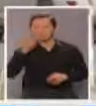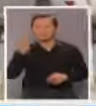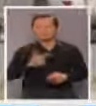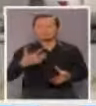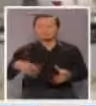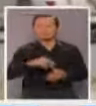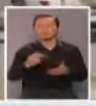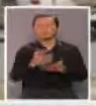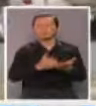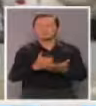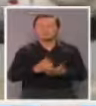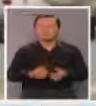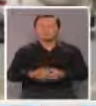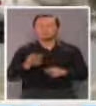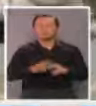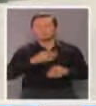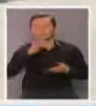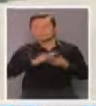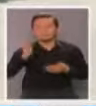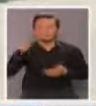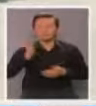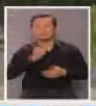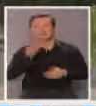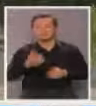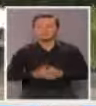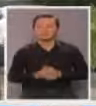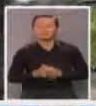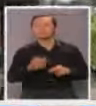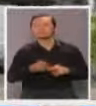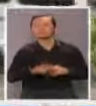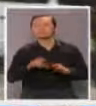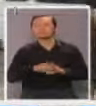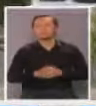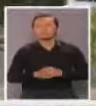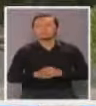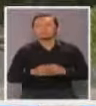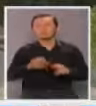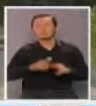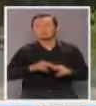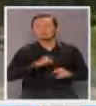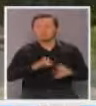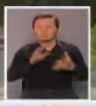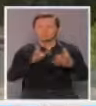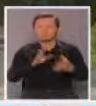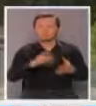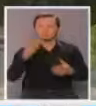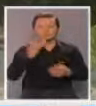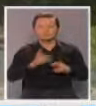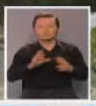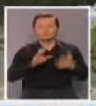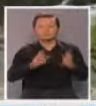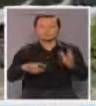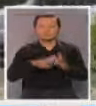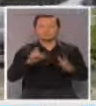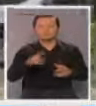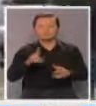работников общественного транспорта, ответственных за перевозку людей. Мы ездим на общественном транспорте. Когда заходишь туда,